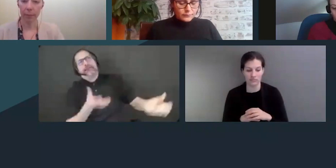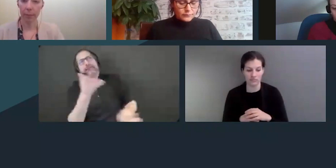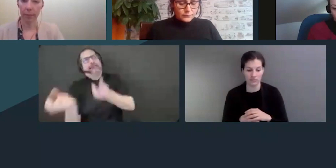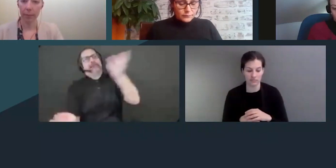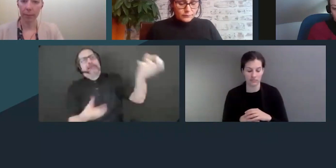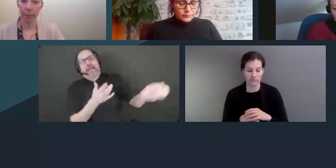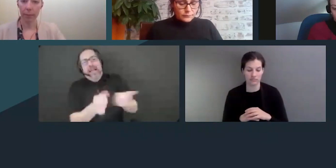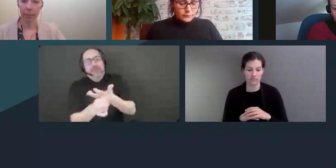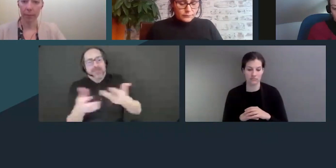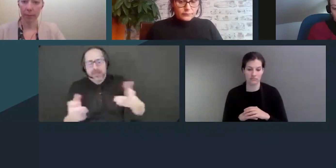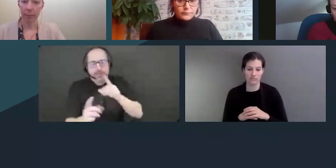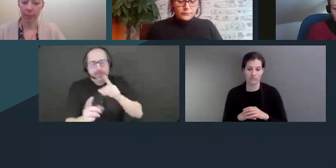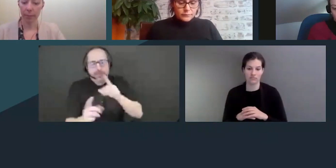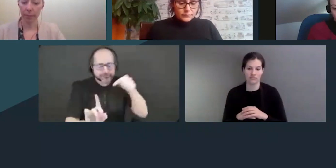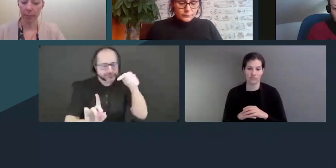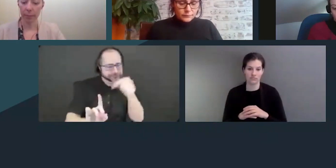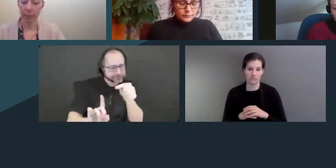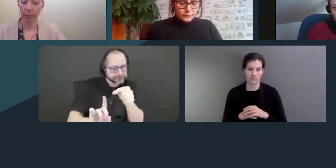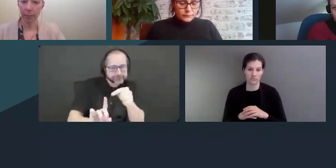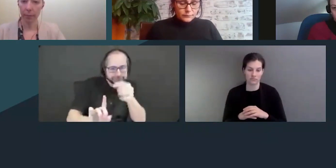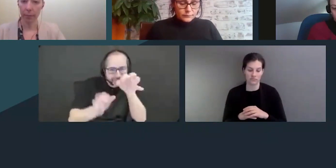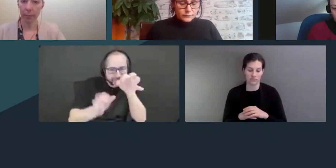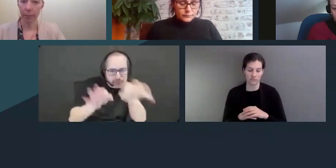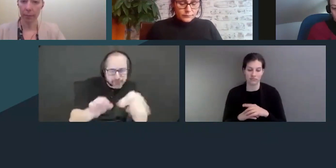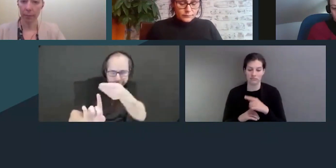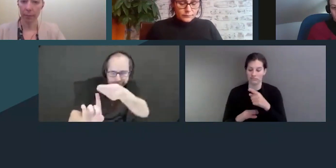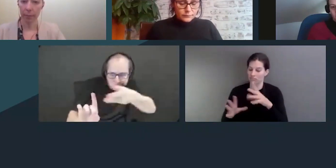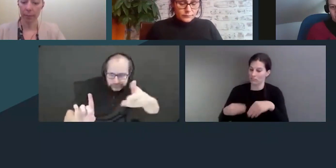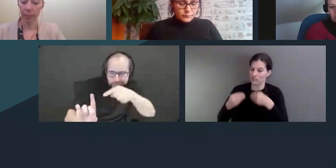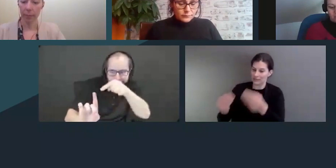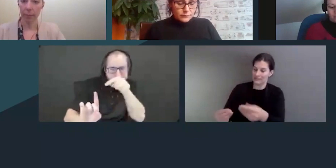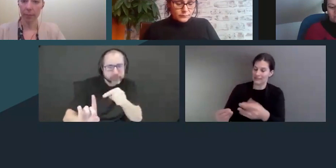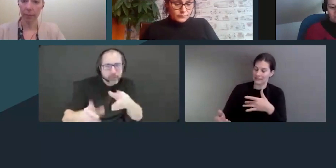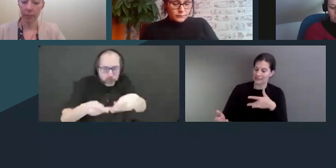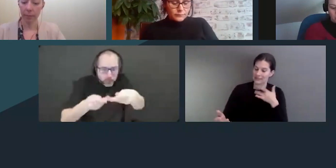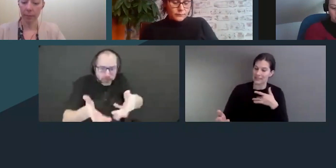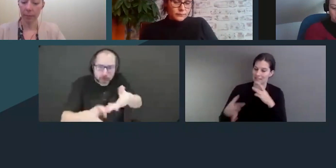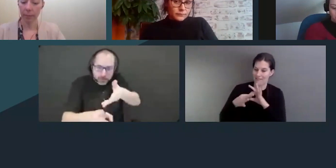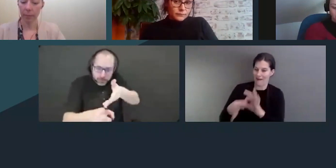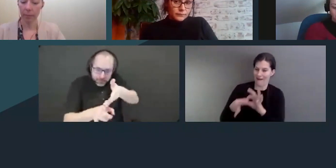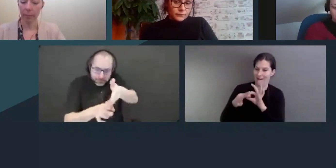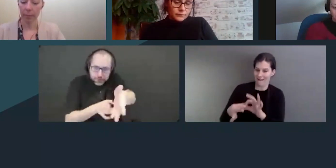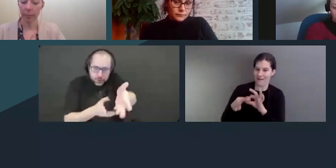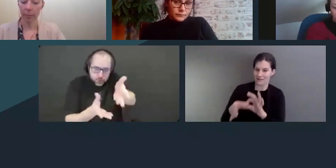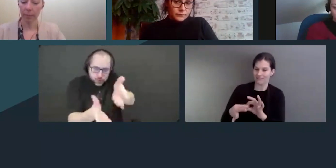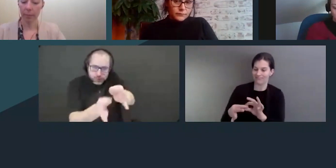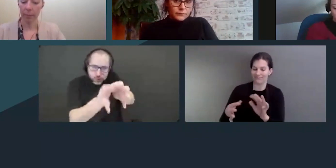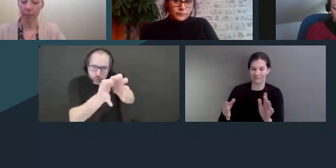à fournir des services de façon professionnelle. Ils doivent être soutenus